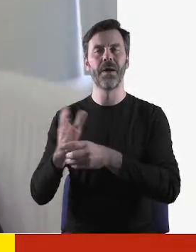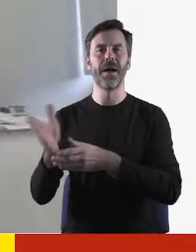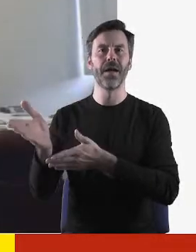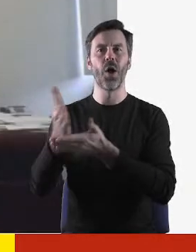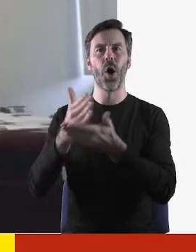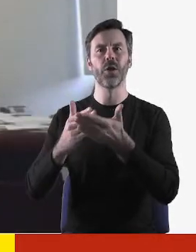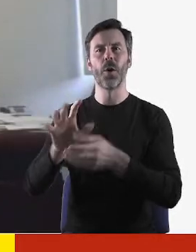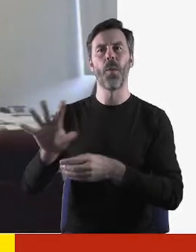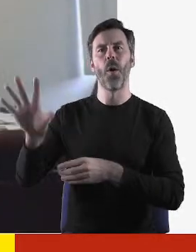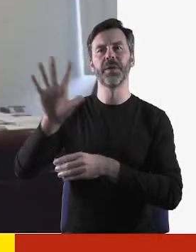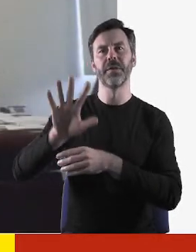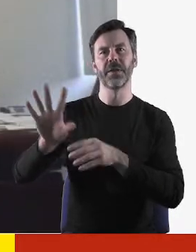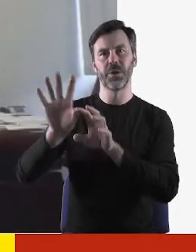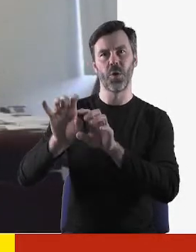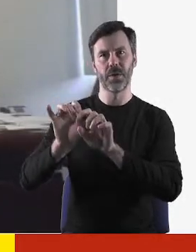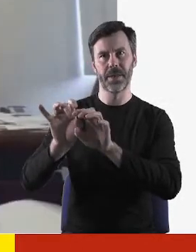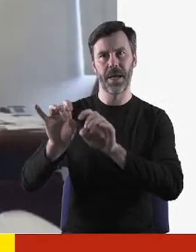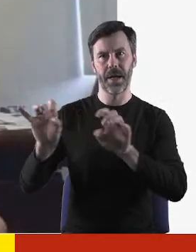obserwacyjno-zakaźnym.